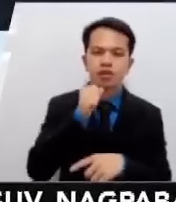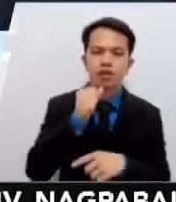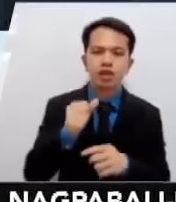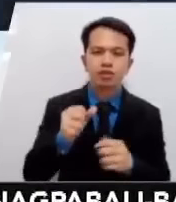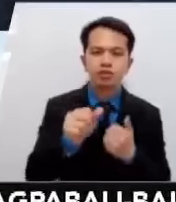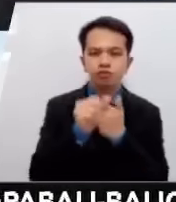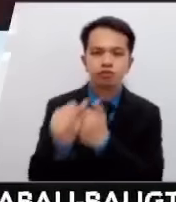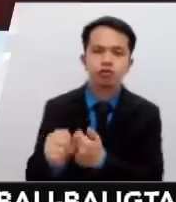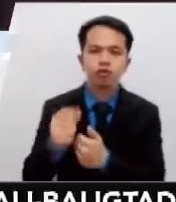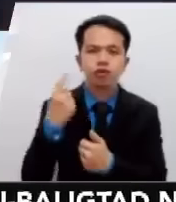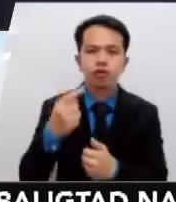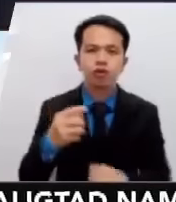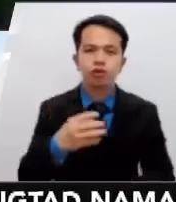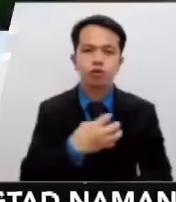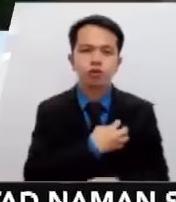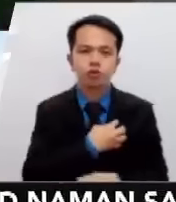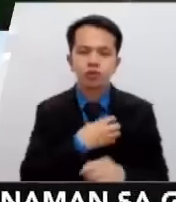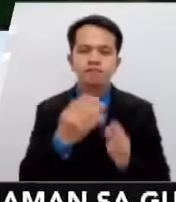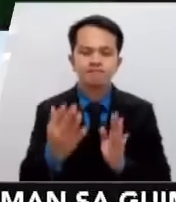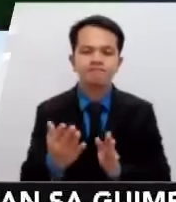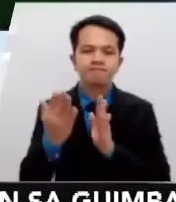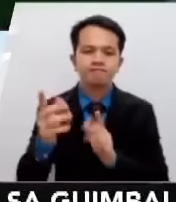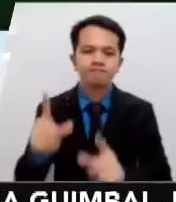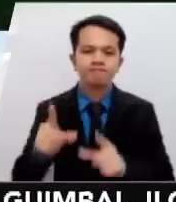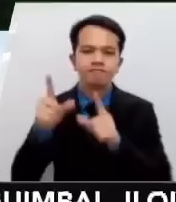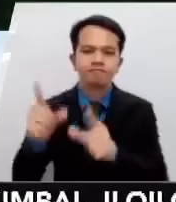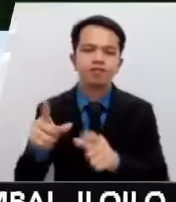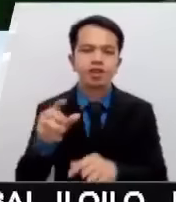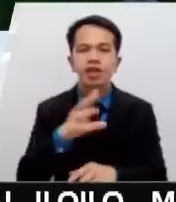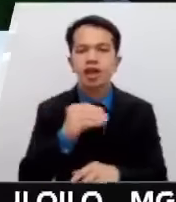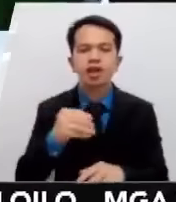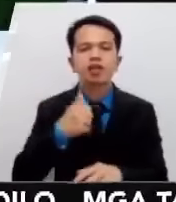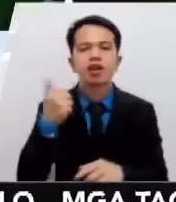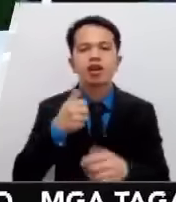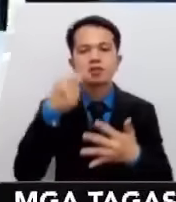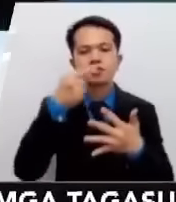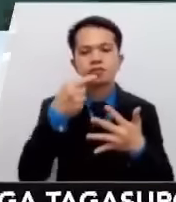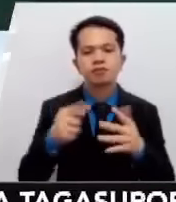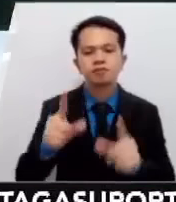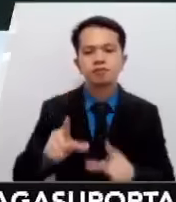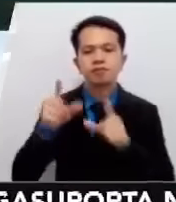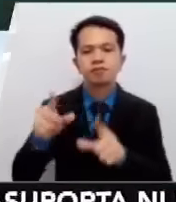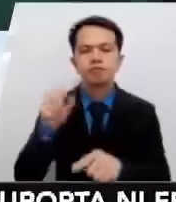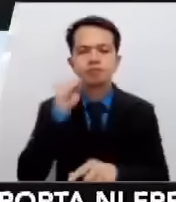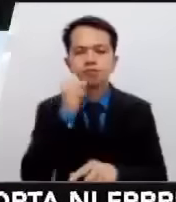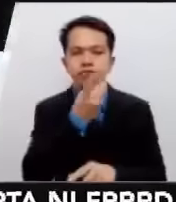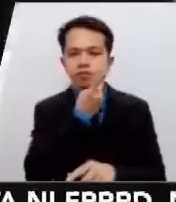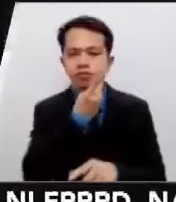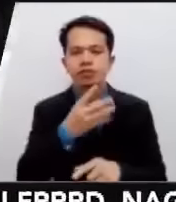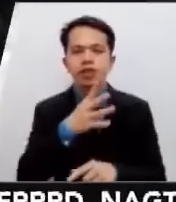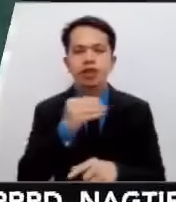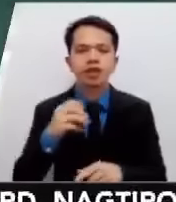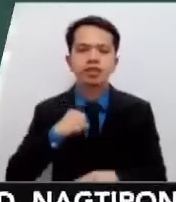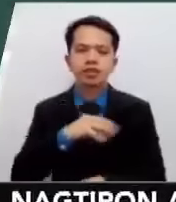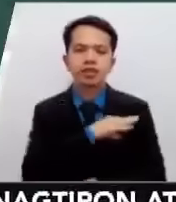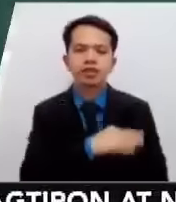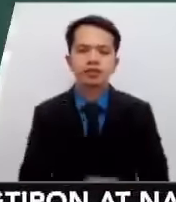authority, magsasampa rin daw ng iba pang kasong administratibo ang PNP laban sa bise at sa kanyang staff.